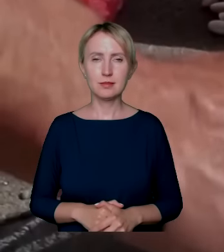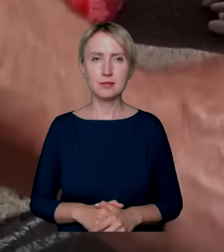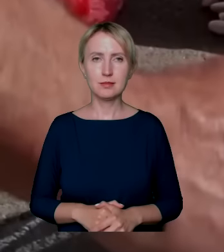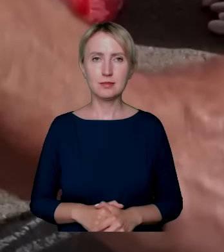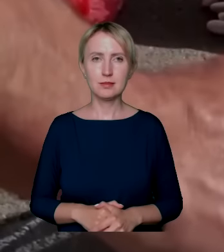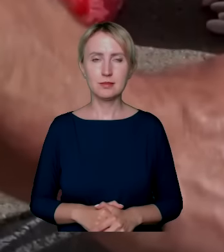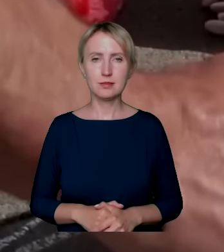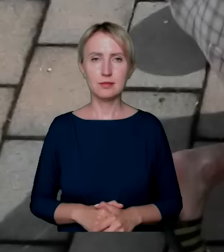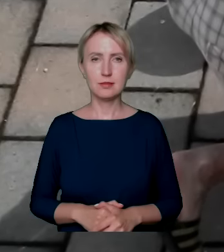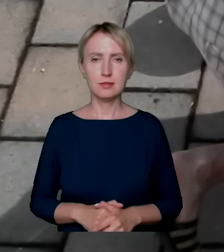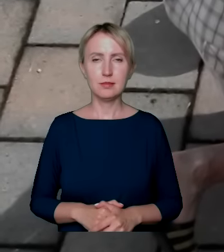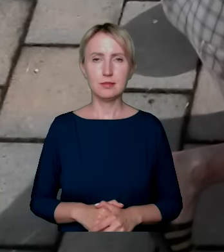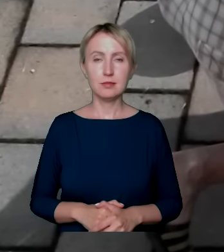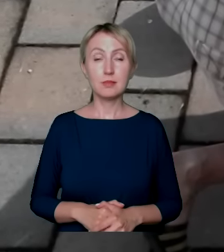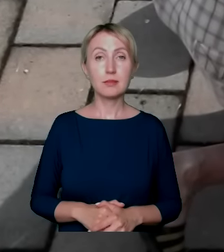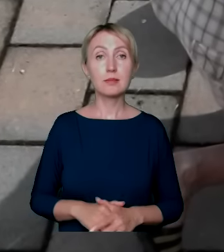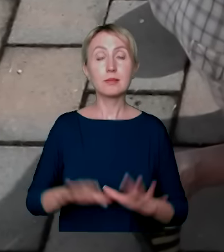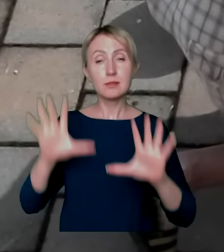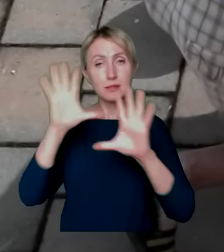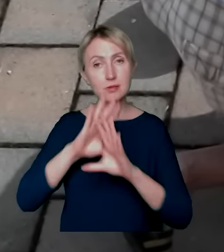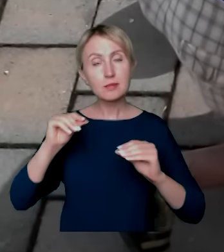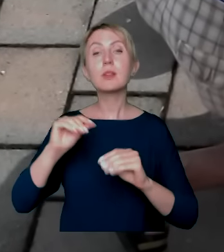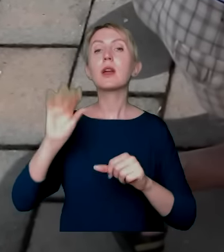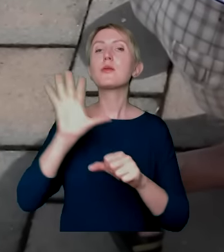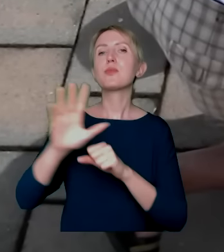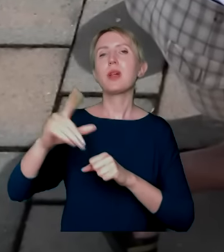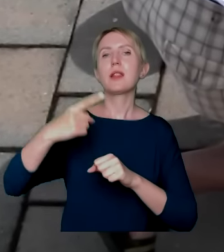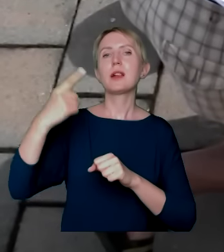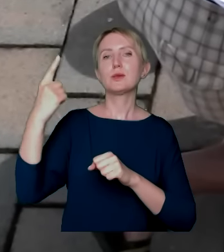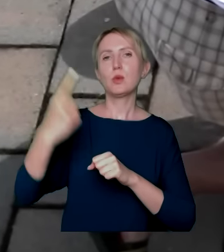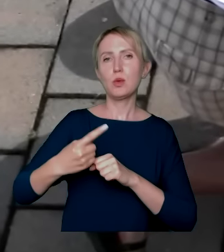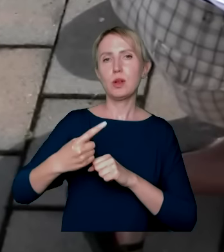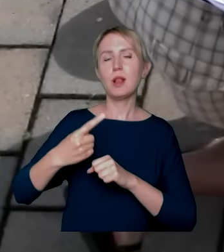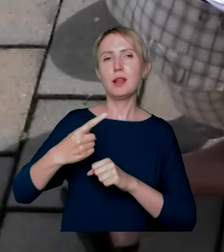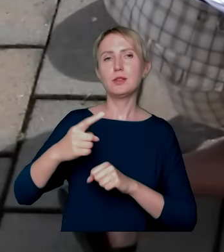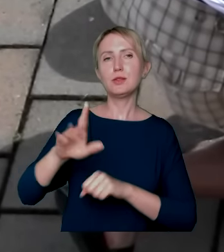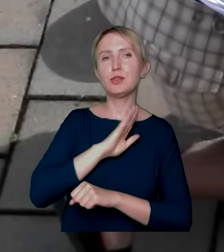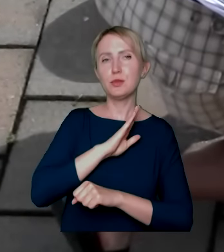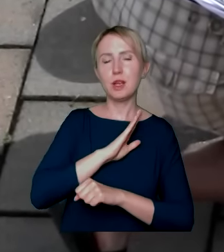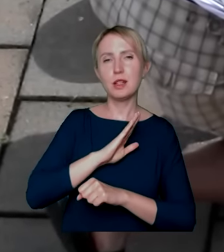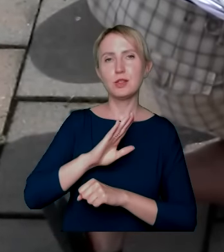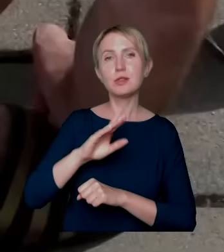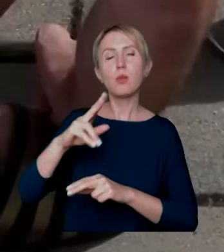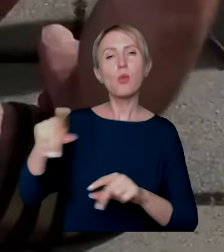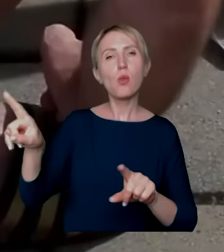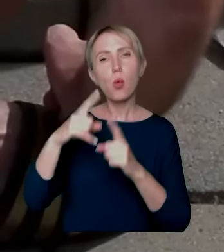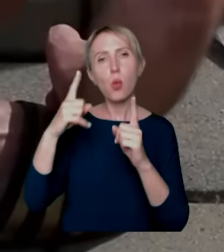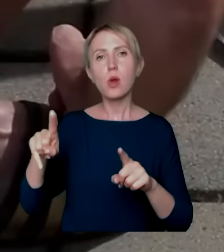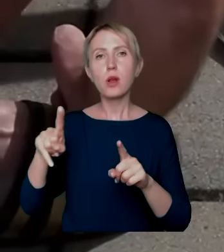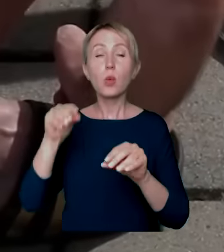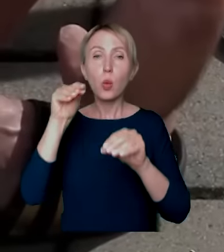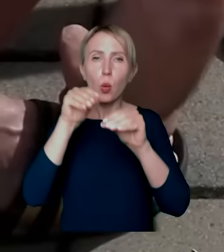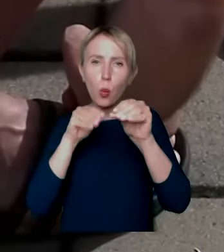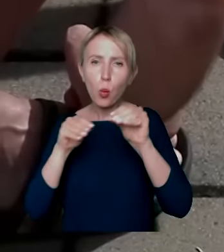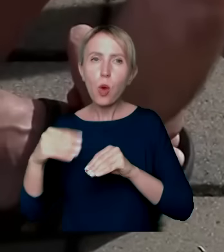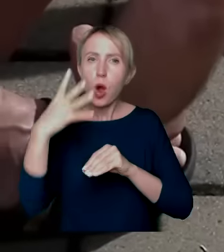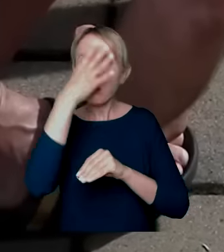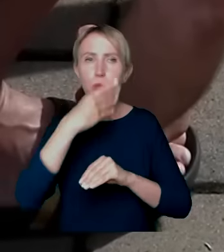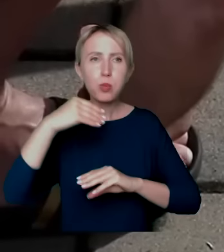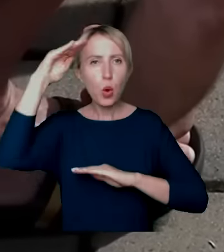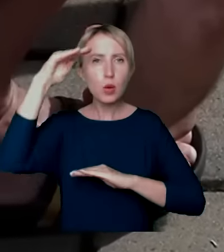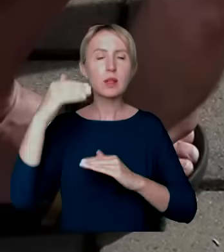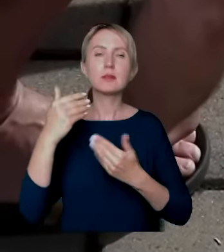Jak można uczcić 15. rocznicę śmierci swojego idola? Można ułożyć jego portret. Nie namalować, ułożyć. Z ziaren różnych zbóż. W